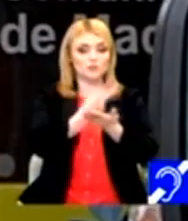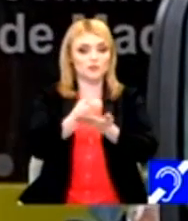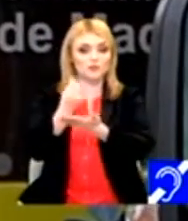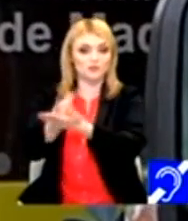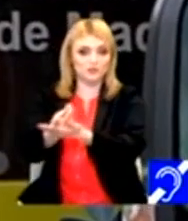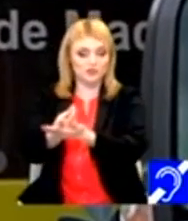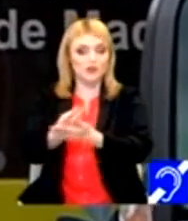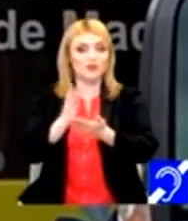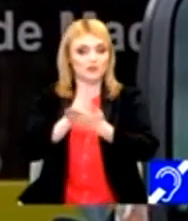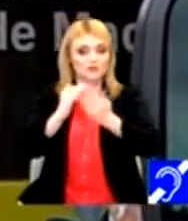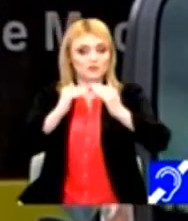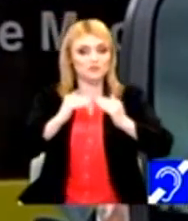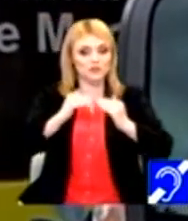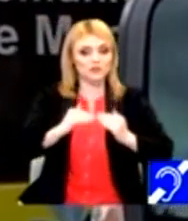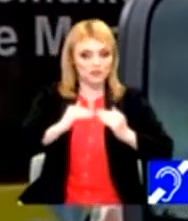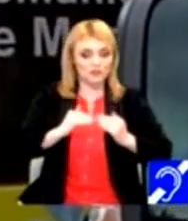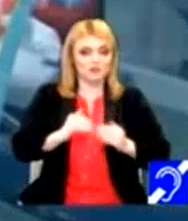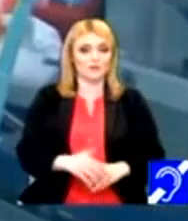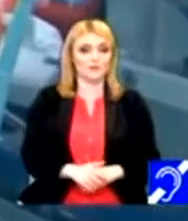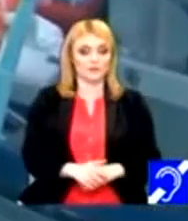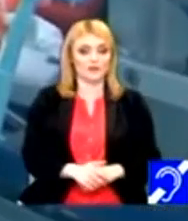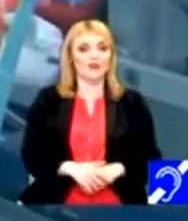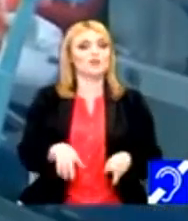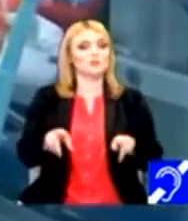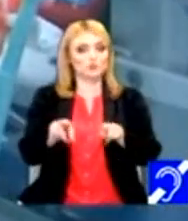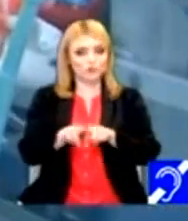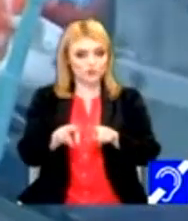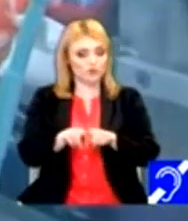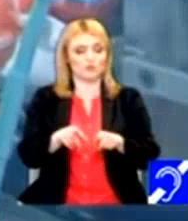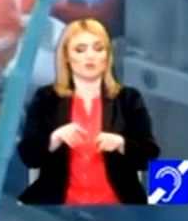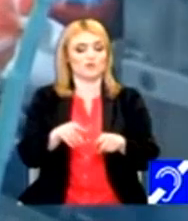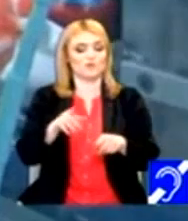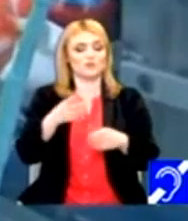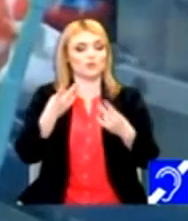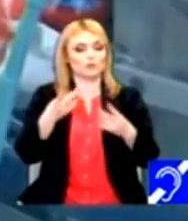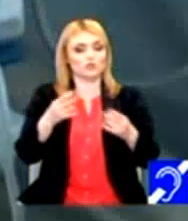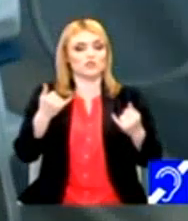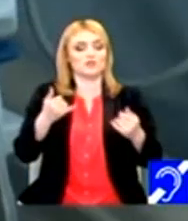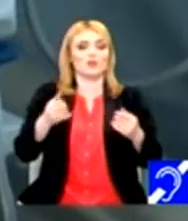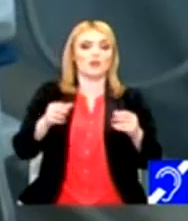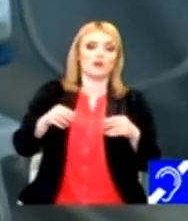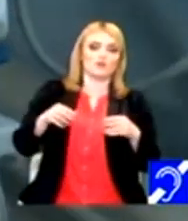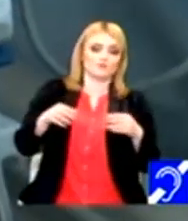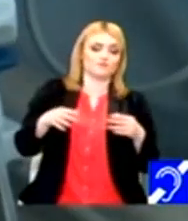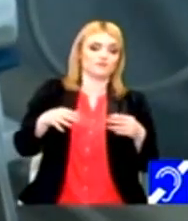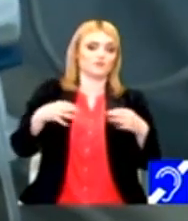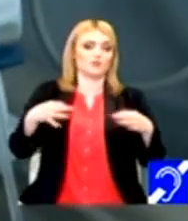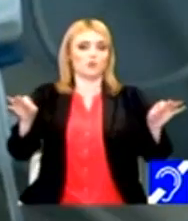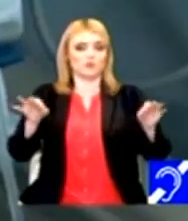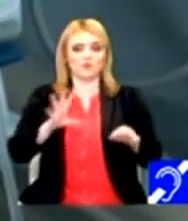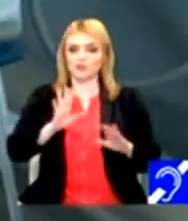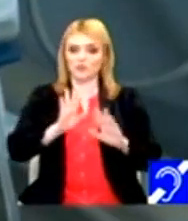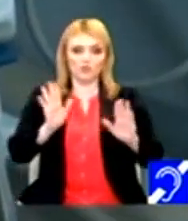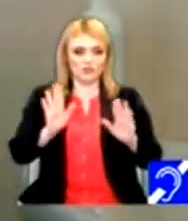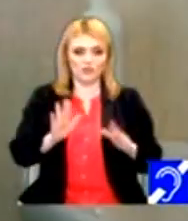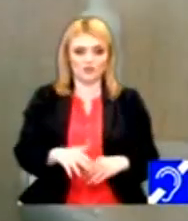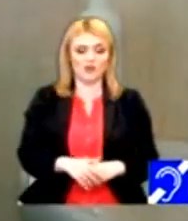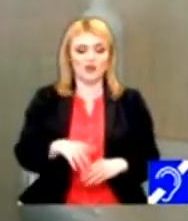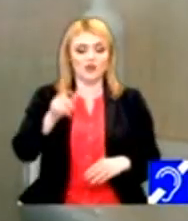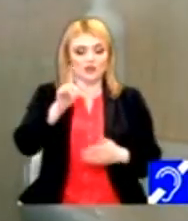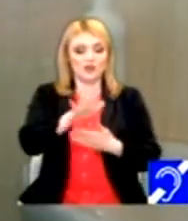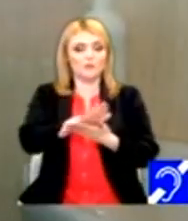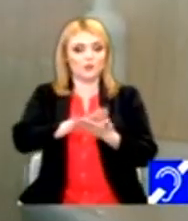foarte bine că țările din nord, cele mai frugale, se opun unei astfel de soluții, așa că da, Europa este supusă la mari provocări în acest moment